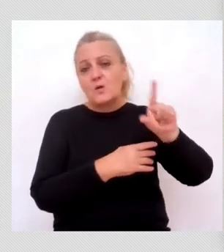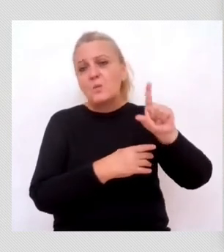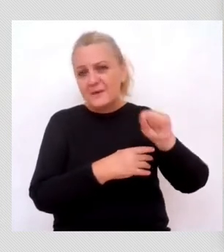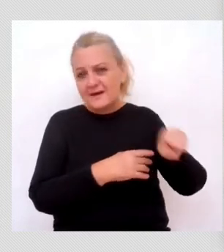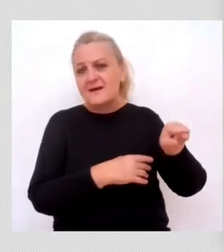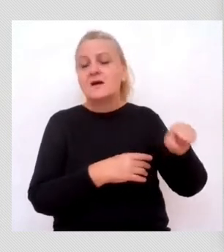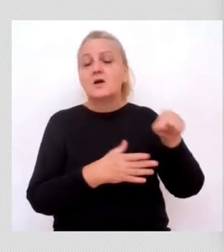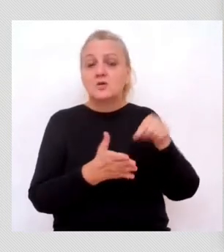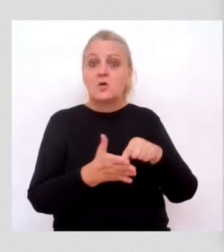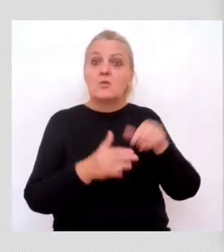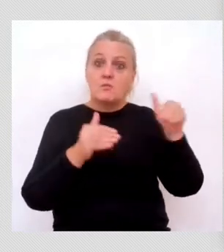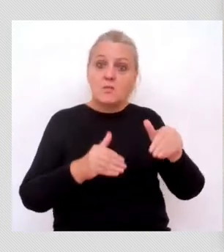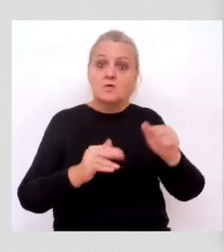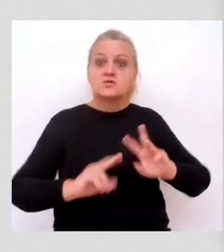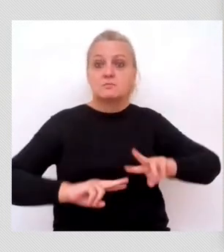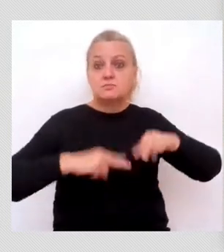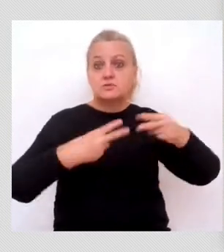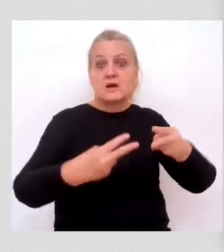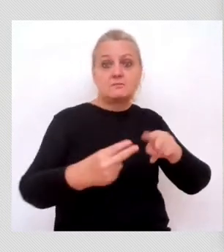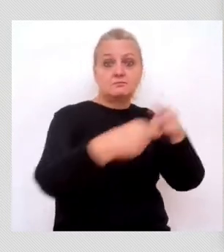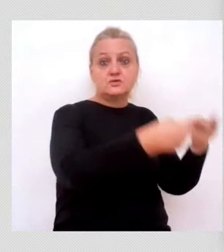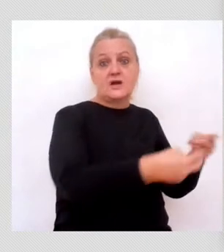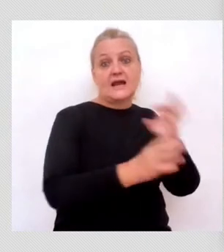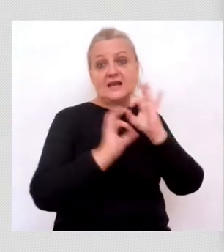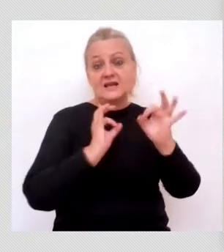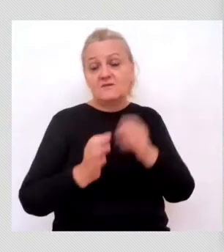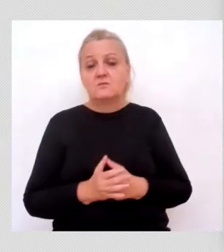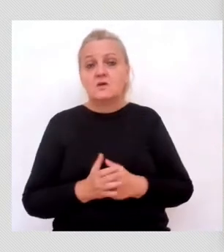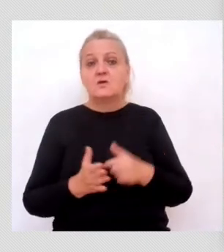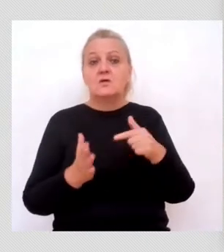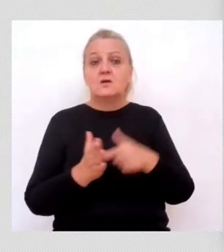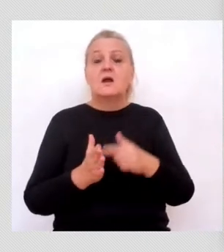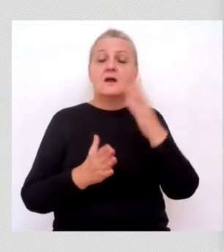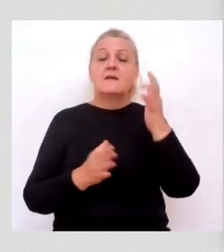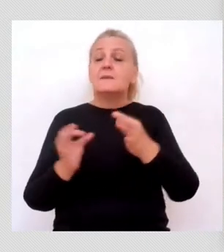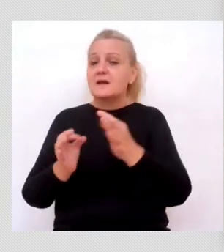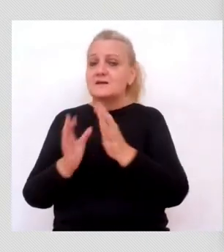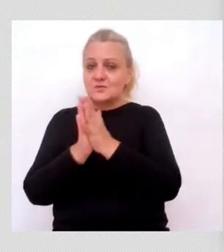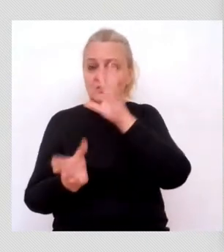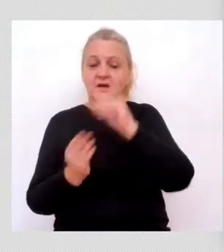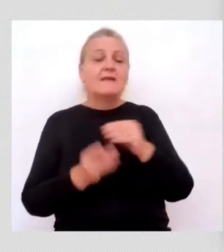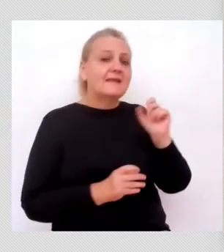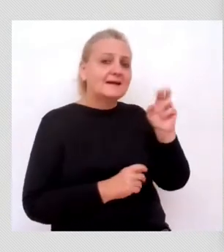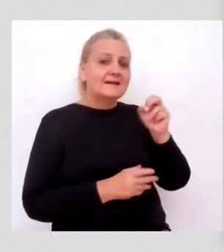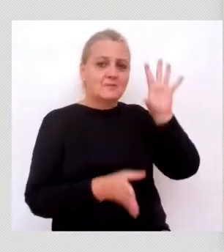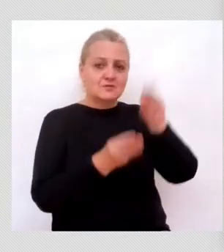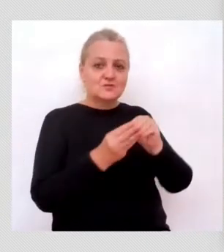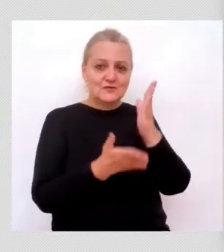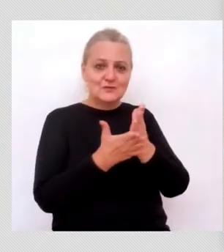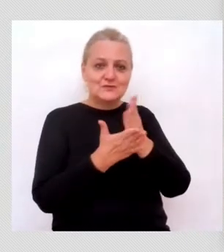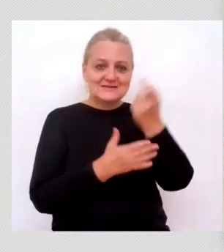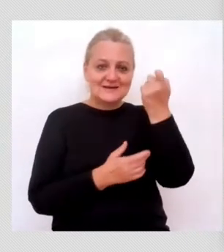tym miejscem, gdzie można przekazać jakiś rodzaj informacji. Dobrze, i poproszę konkluzję. Kończę konkluzja.